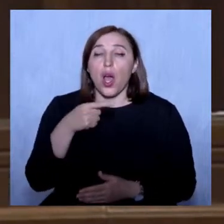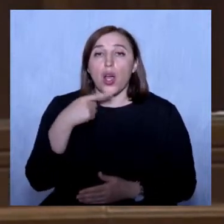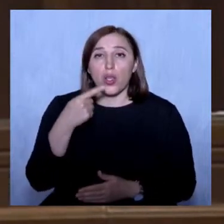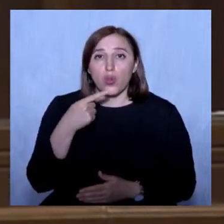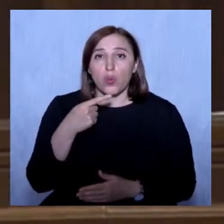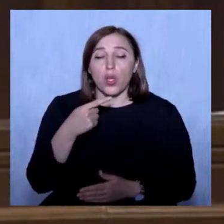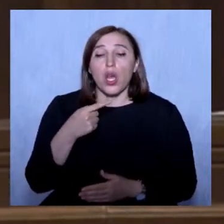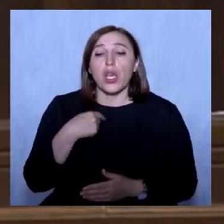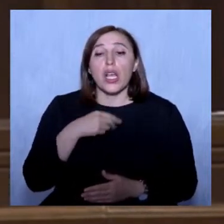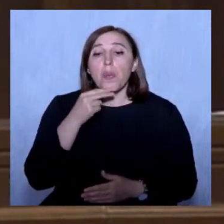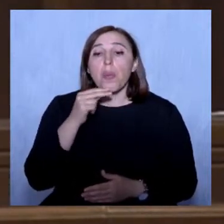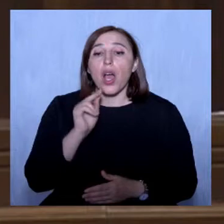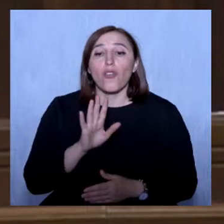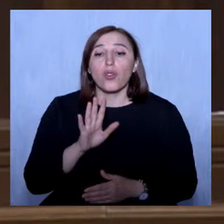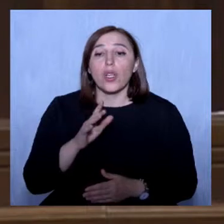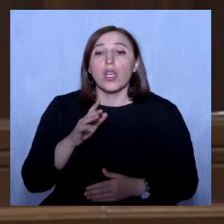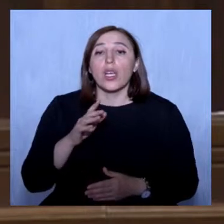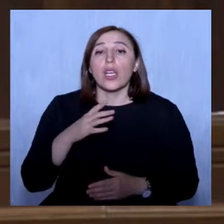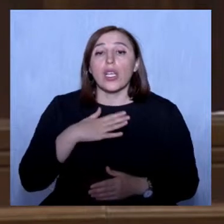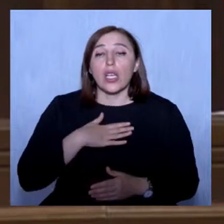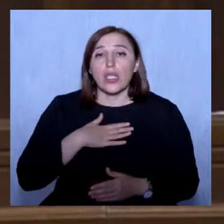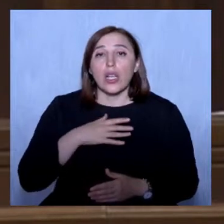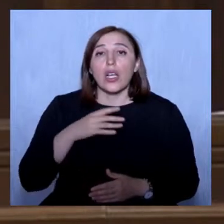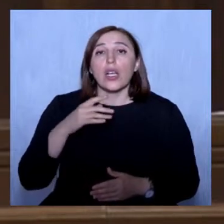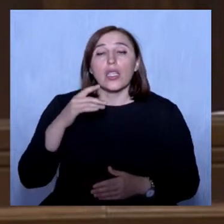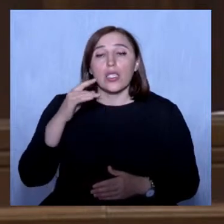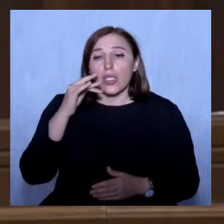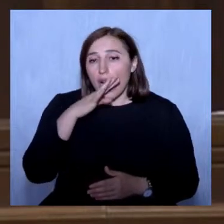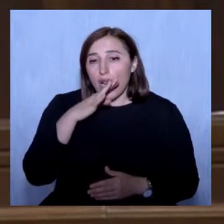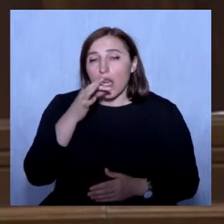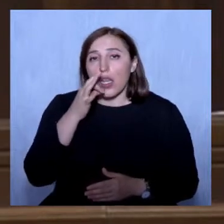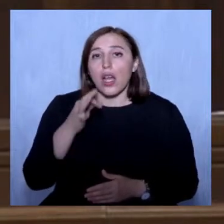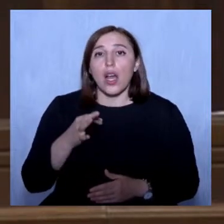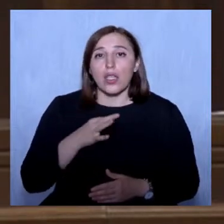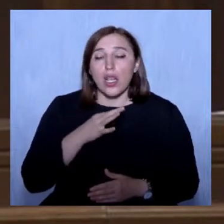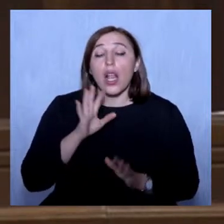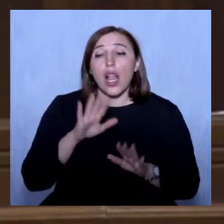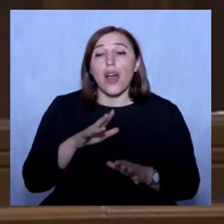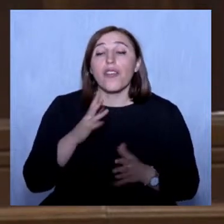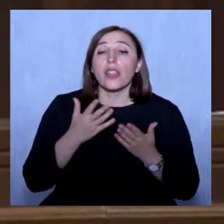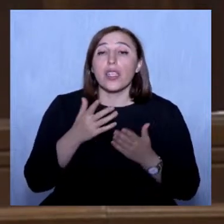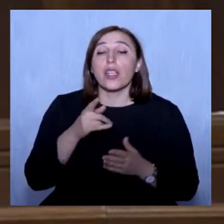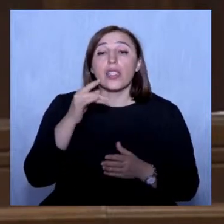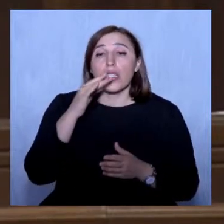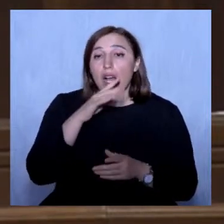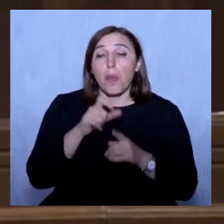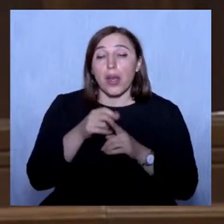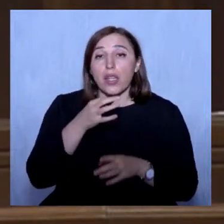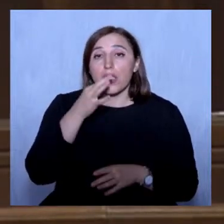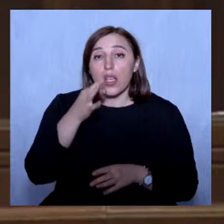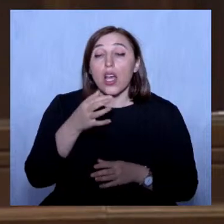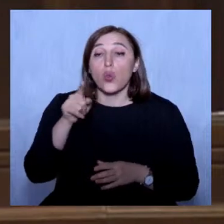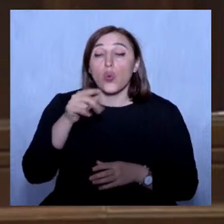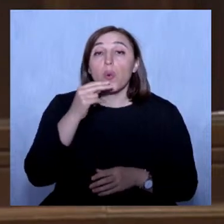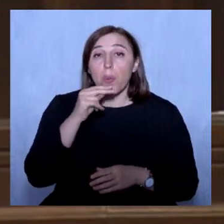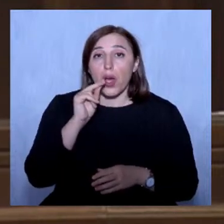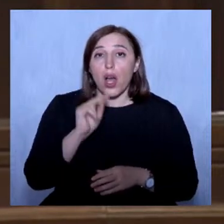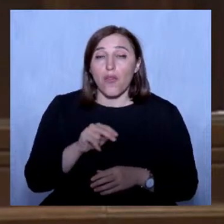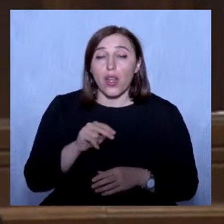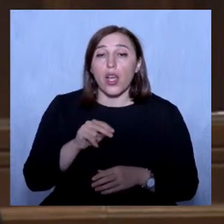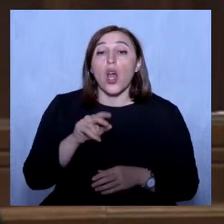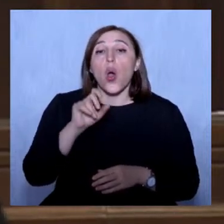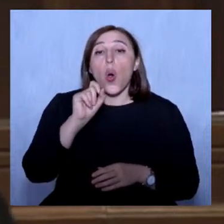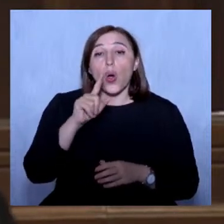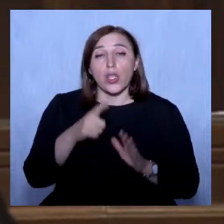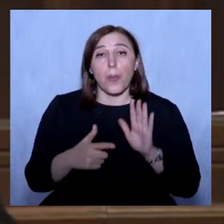որ ես մեղավոր ճեմ, ինձ սխալ են զեկութել, լավ, ձեզ սխալ է ինձ զեկութել, դուք մեղավոր էիք, այդ կանից հետո